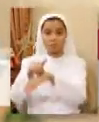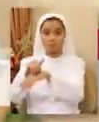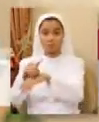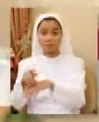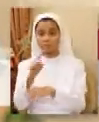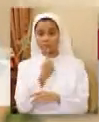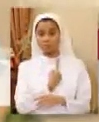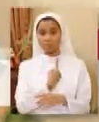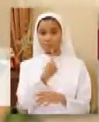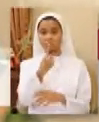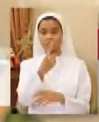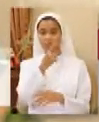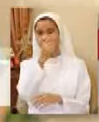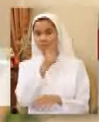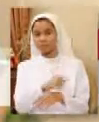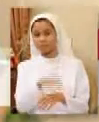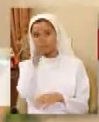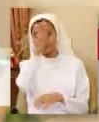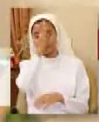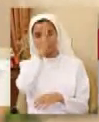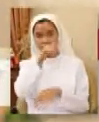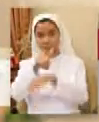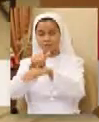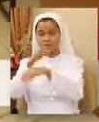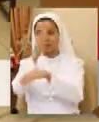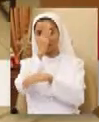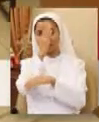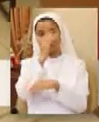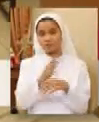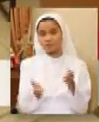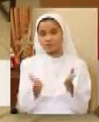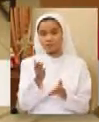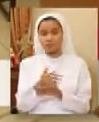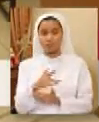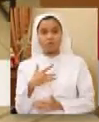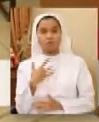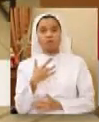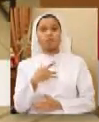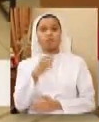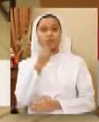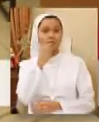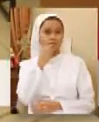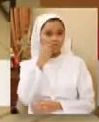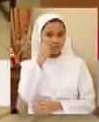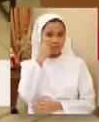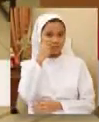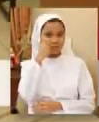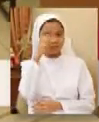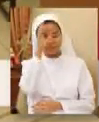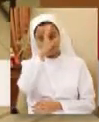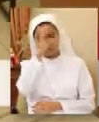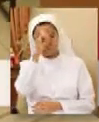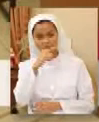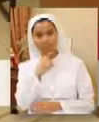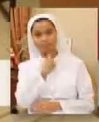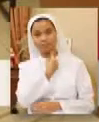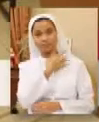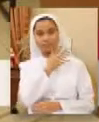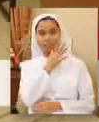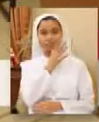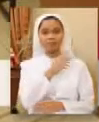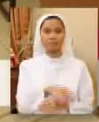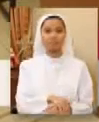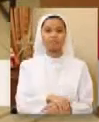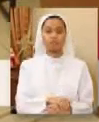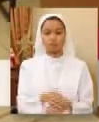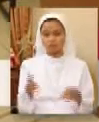Cebu, mag-bisay lahat ng kasama niya, tapos may, baka ma-homesick din, tapos bago pa ang bata pa. Kaya dito na muna,